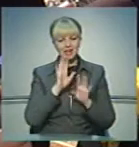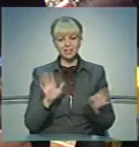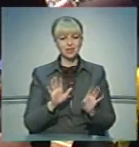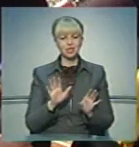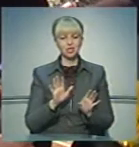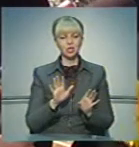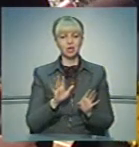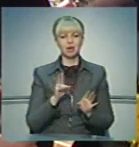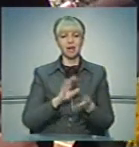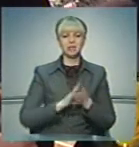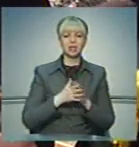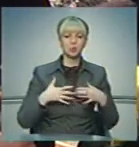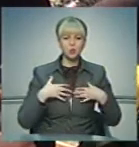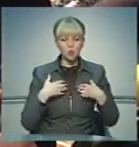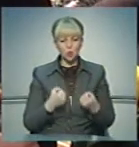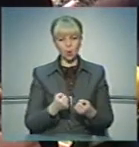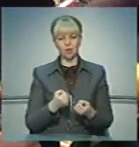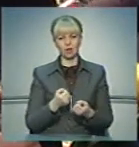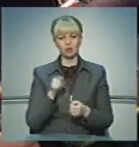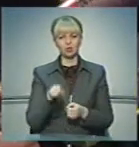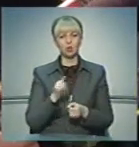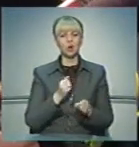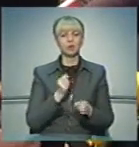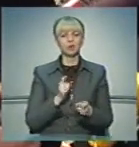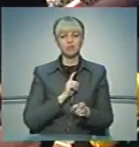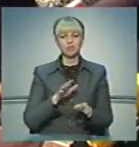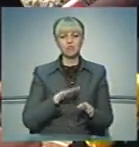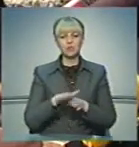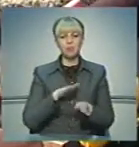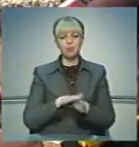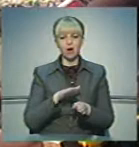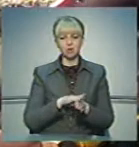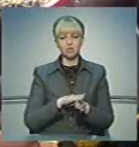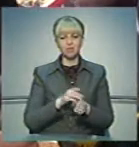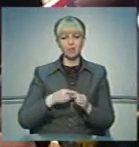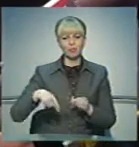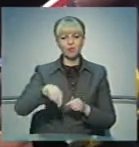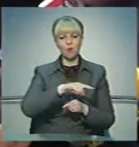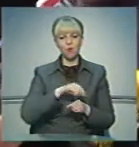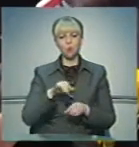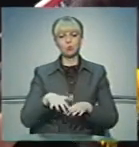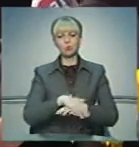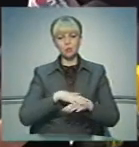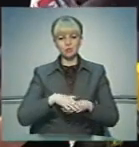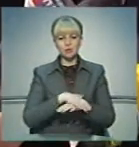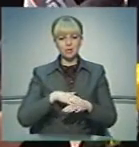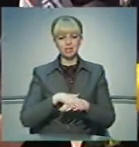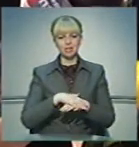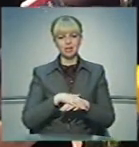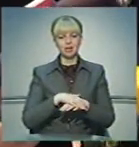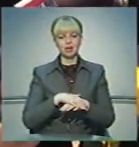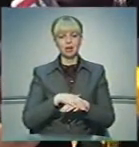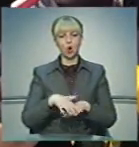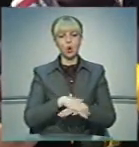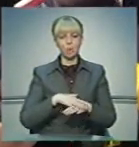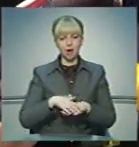на стан здоров'я, на те, що творилося довкола у суспільстві, в суспільній